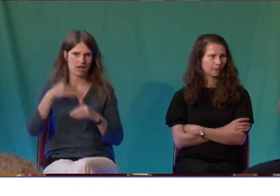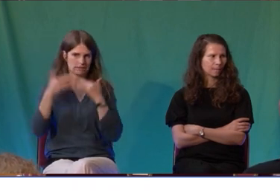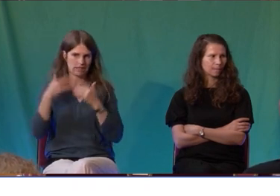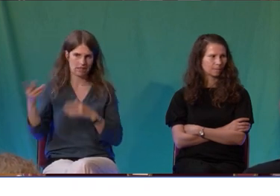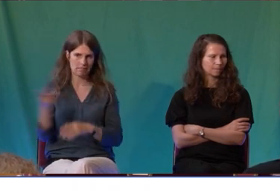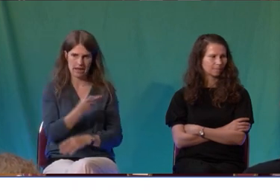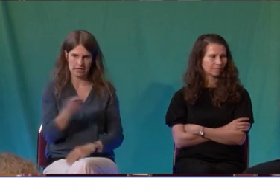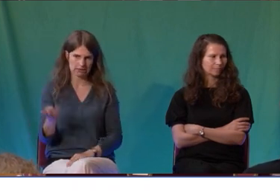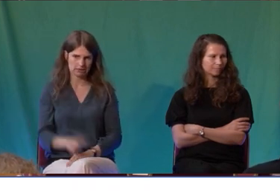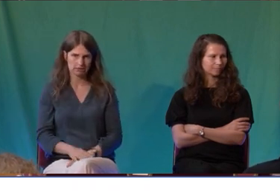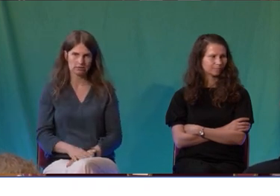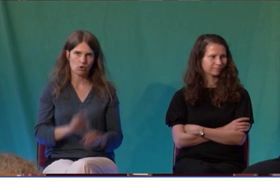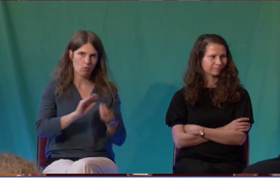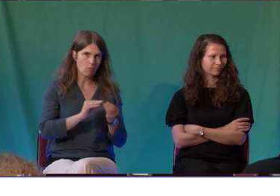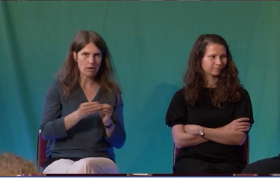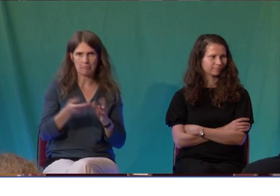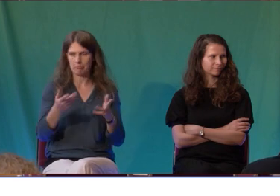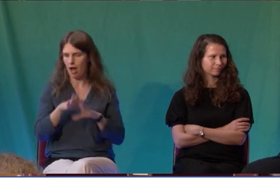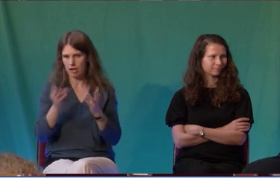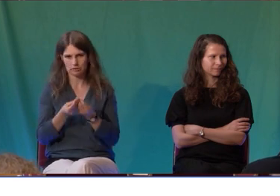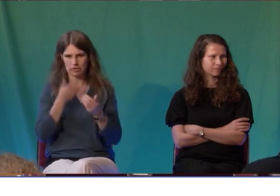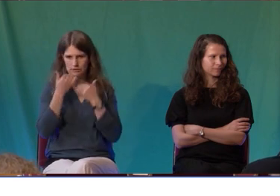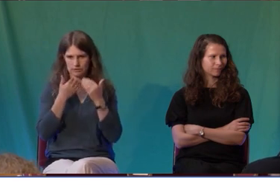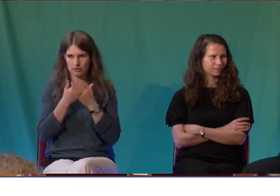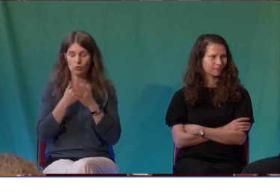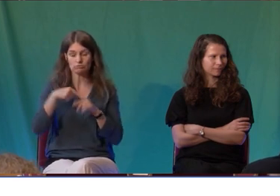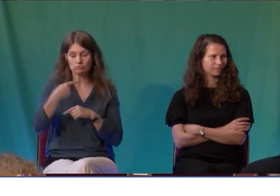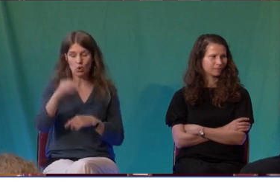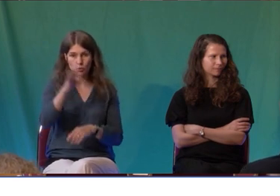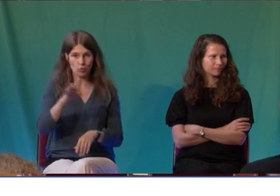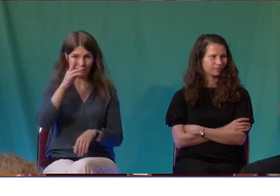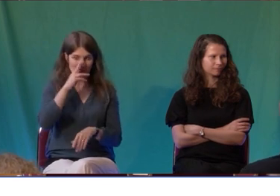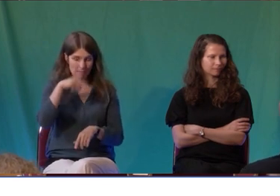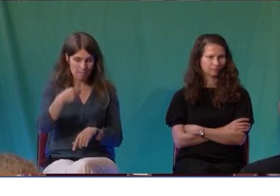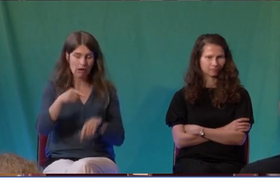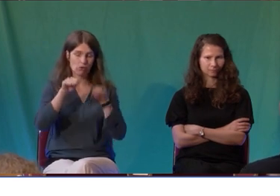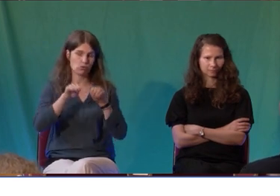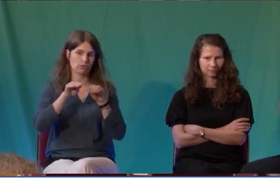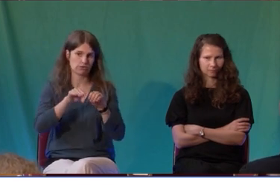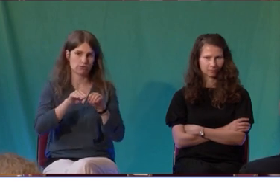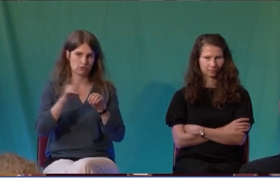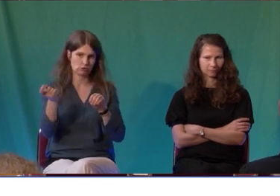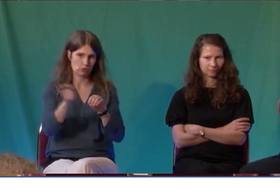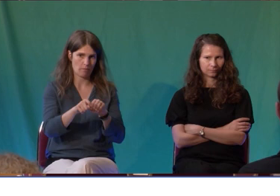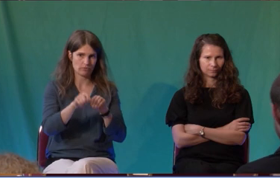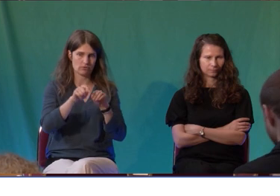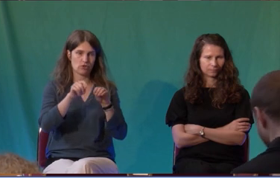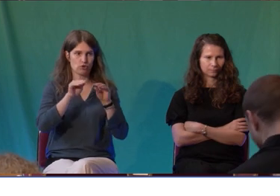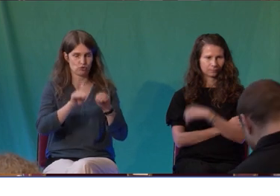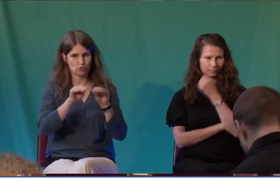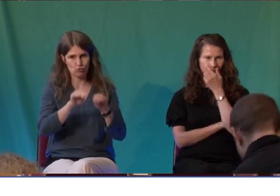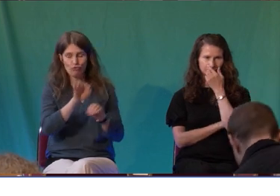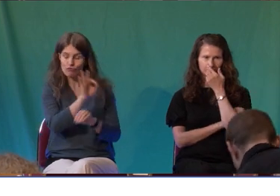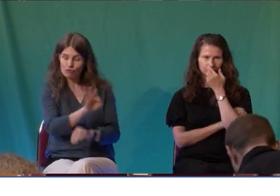Schwierigkeiten genau und im Oktober November gibt es einen Kurs eine Schulung für